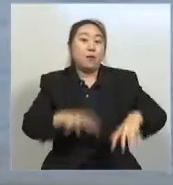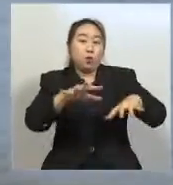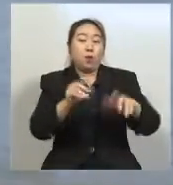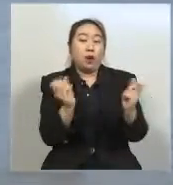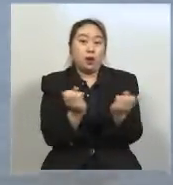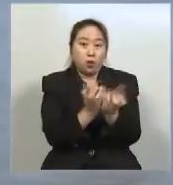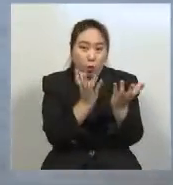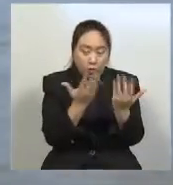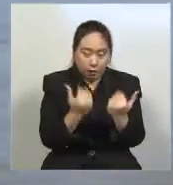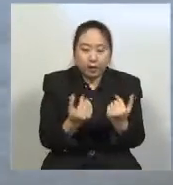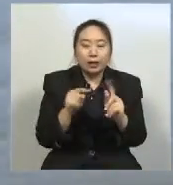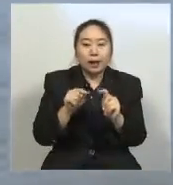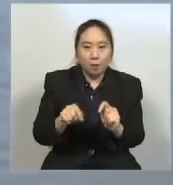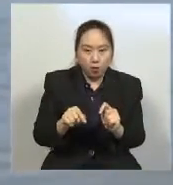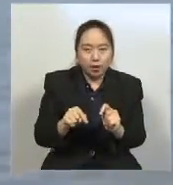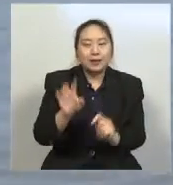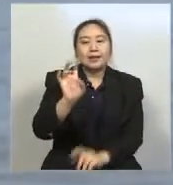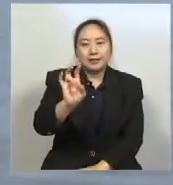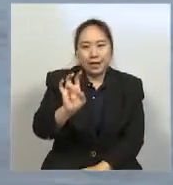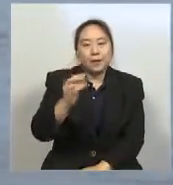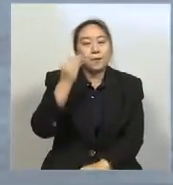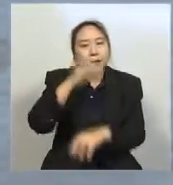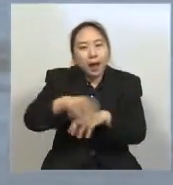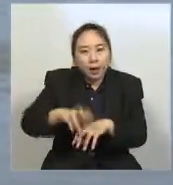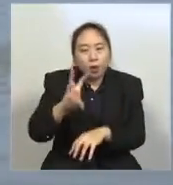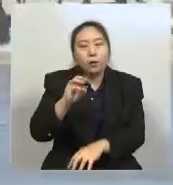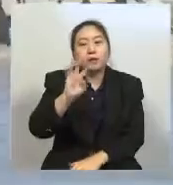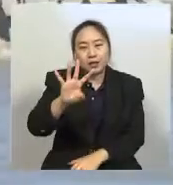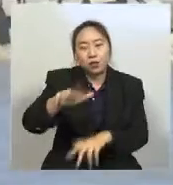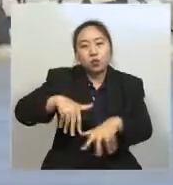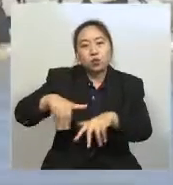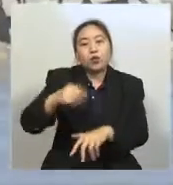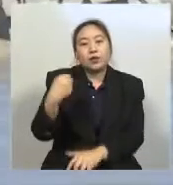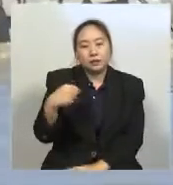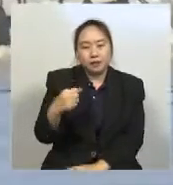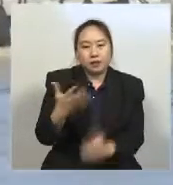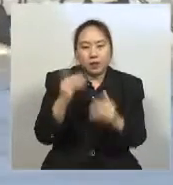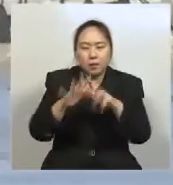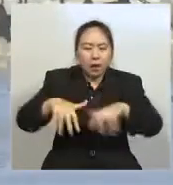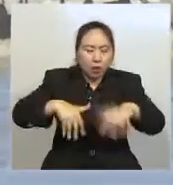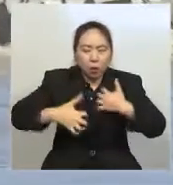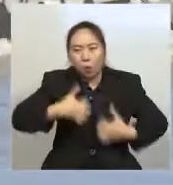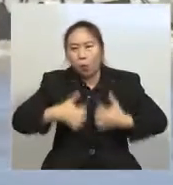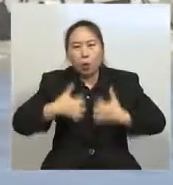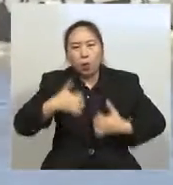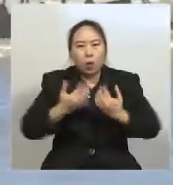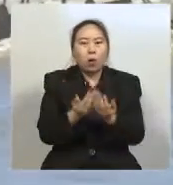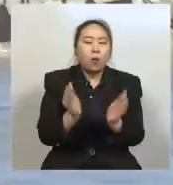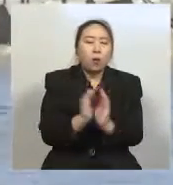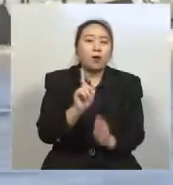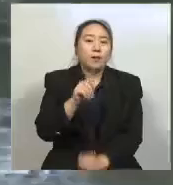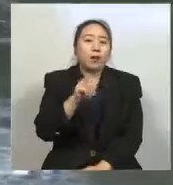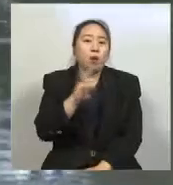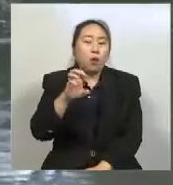ณะนี้เหลือเพียง7ตำบล64หมู่บ้าน10ชุมชนค่ะมีผู้ได้รับความเดือดร้อน 6,153 ครัวเรือน